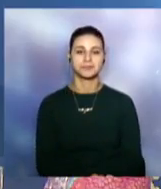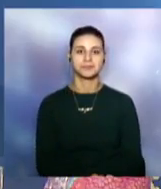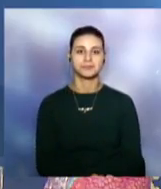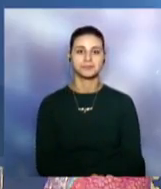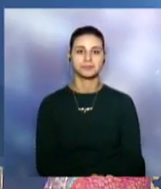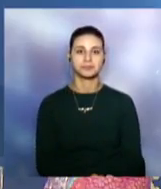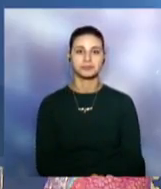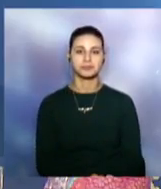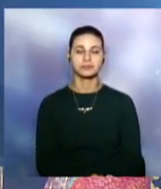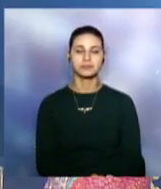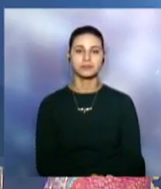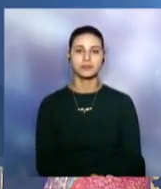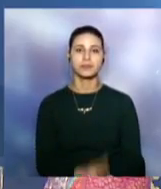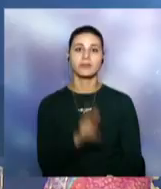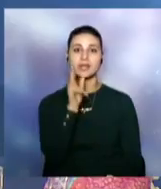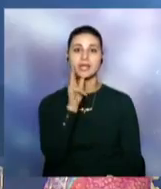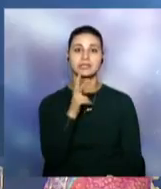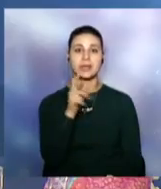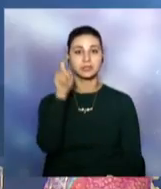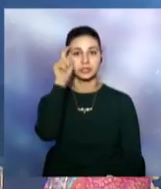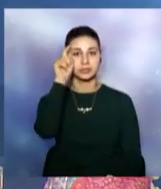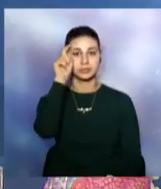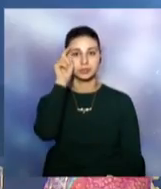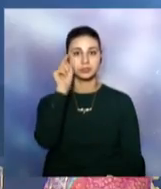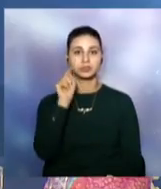ანუ სამი წლის ვაჟს